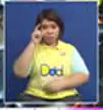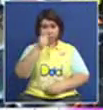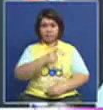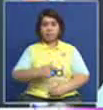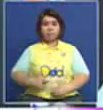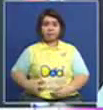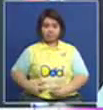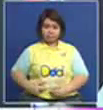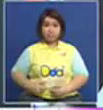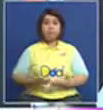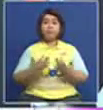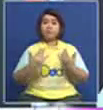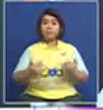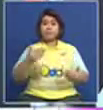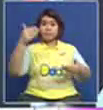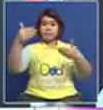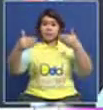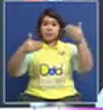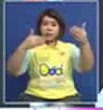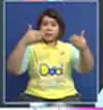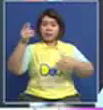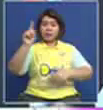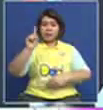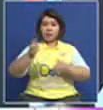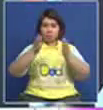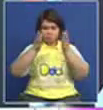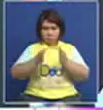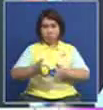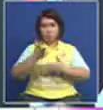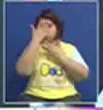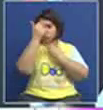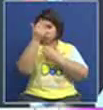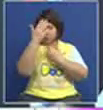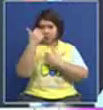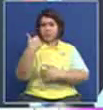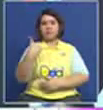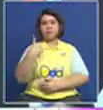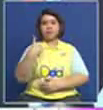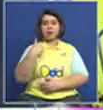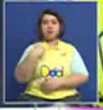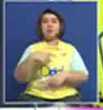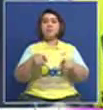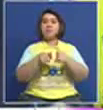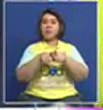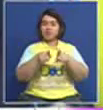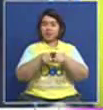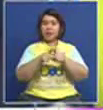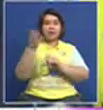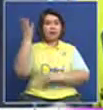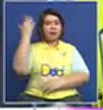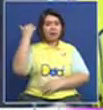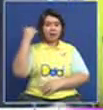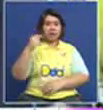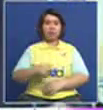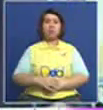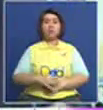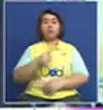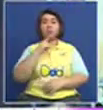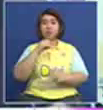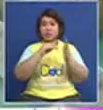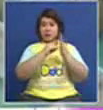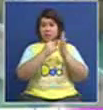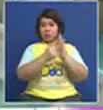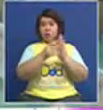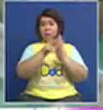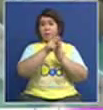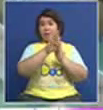ดยบรรยากาศการเตรียมพร้อมก็มีประชาชนให้ความสนใจเป็นอย่างมากเช่นเดียวกับครั้งที่แล้วสำหรับที่จังหวัดบึงกาฬ